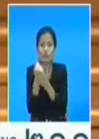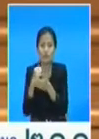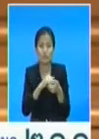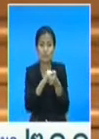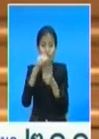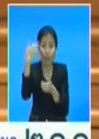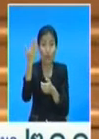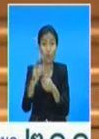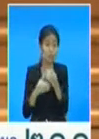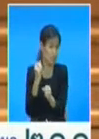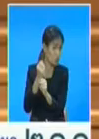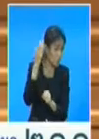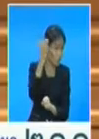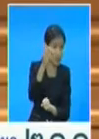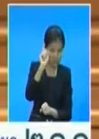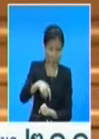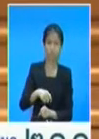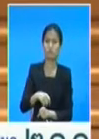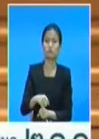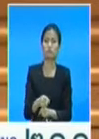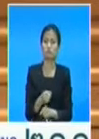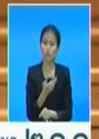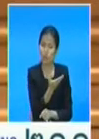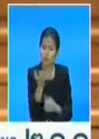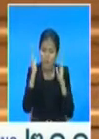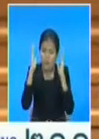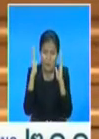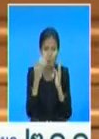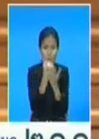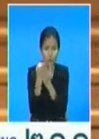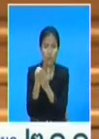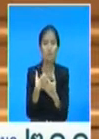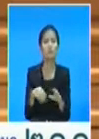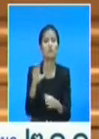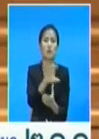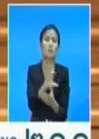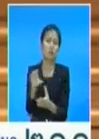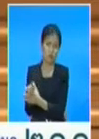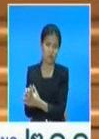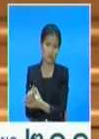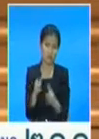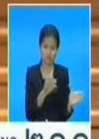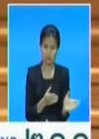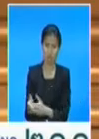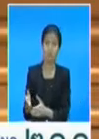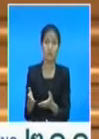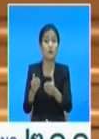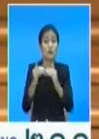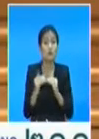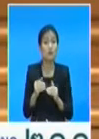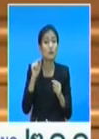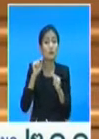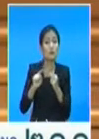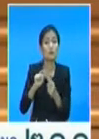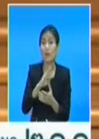นะครับอีกเรื่องครับความเหมาะสมของการปลูกต้นไม้ครับต้องดูพันไม้ด้วยครับ